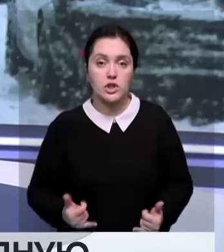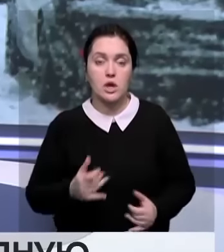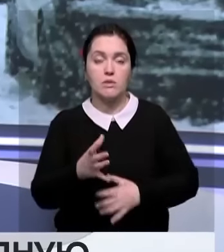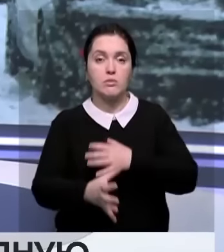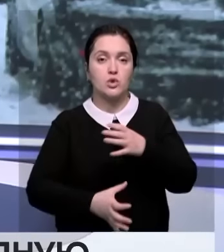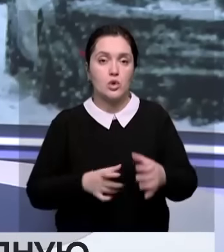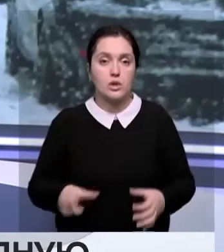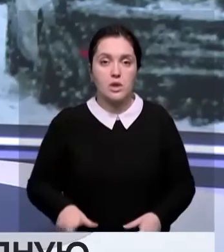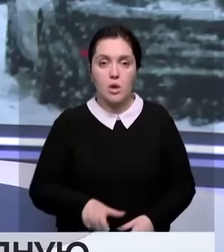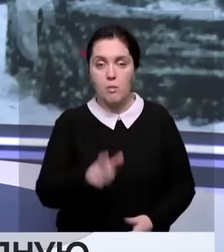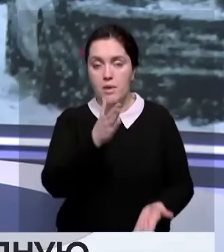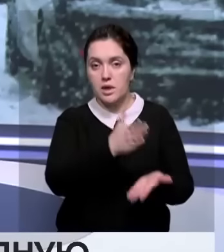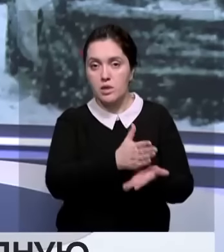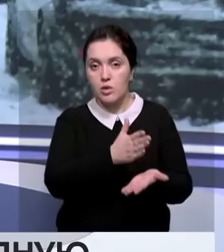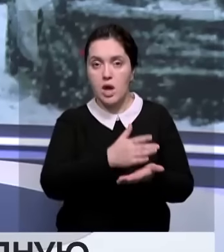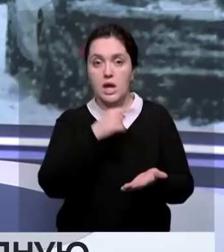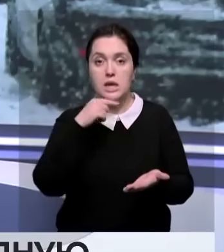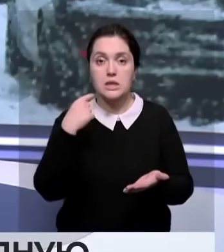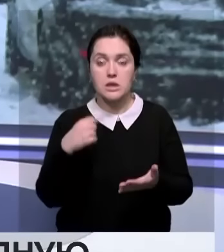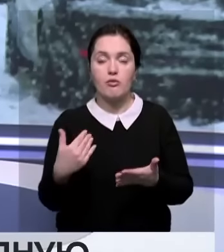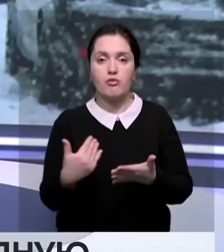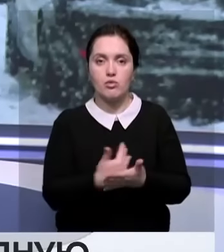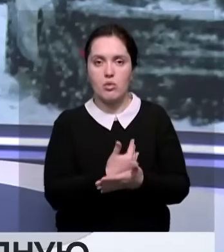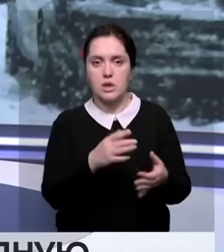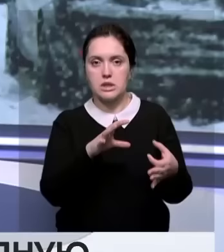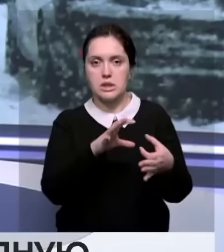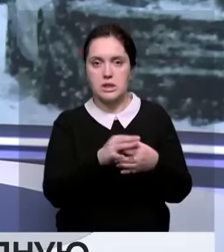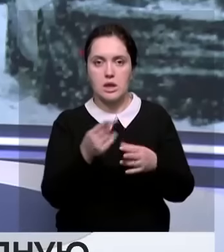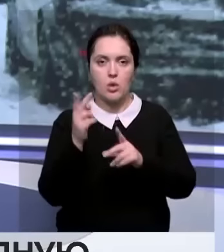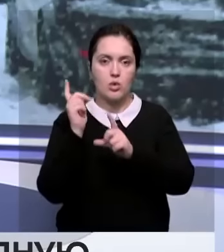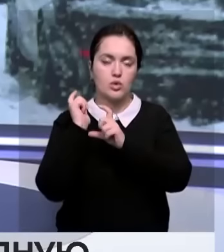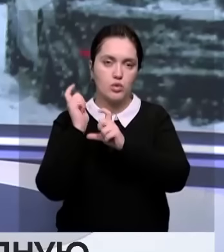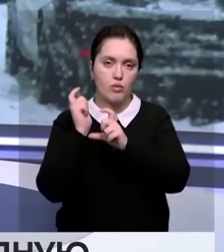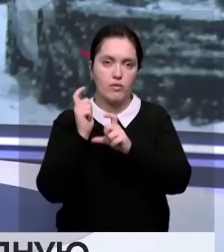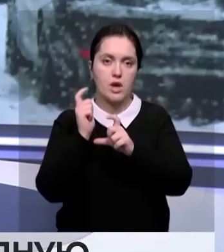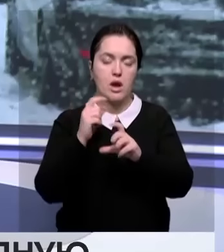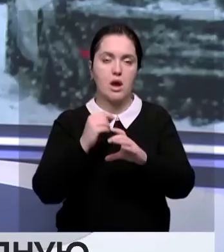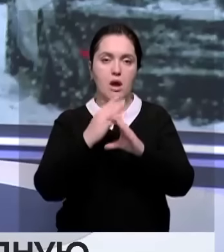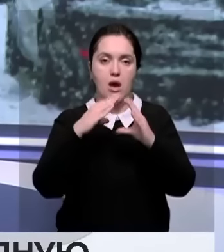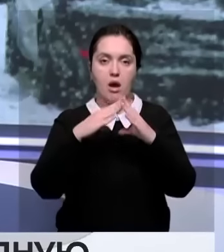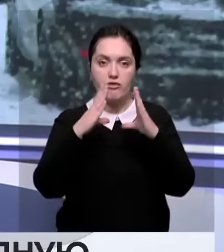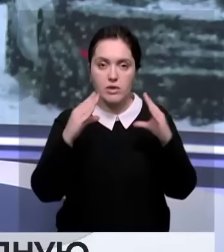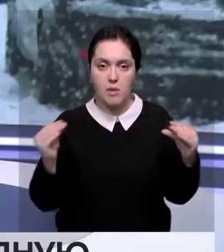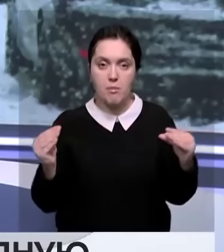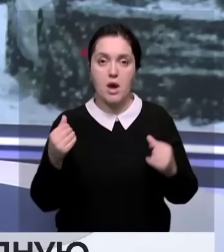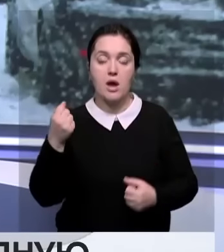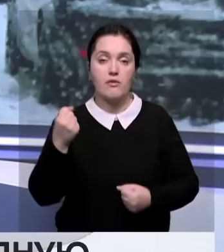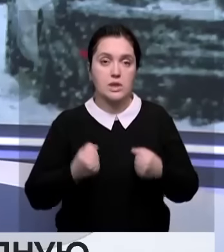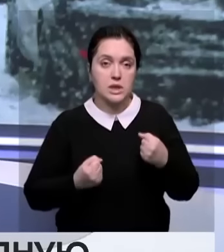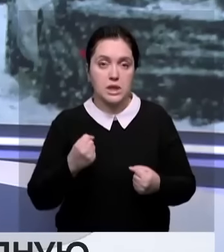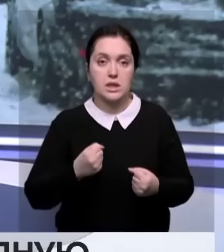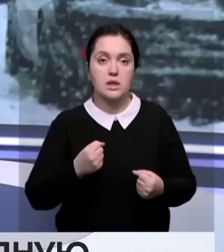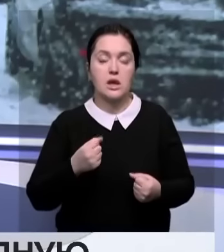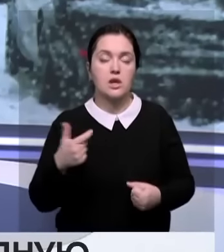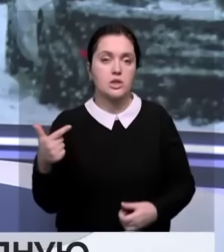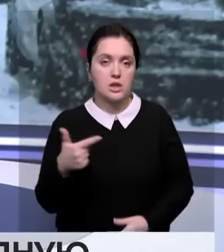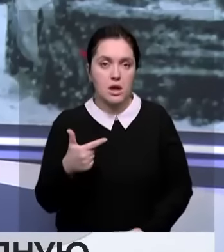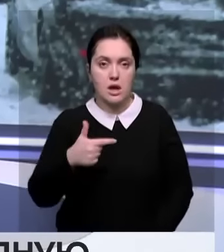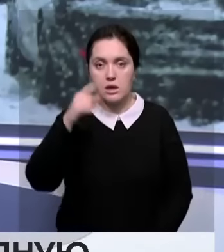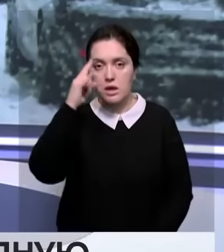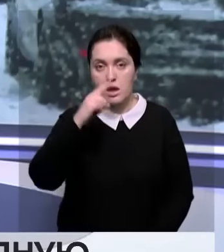и сейчас международная дорога по направлению к России вновь закрыта для грузовиков и легковых автомобилей. Среди водителей есть и